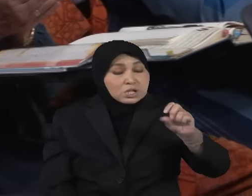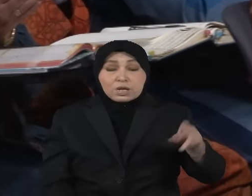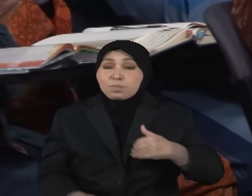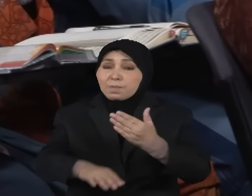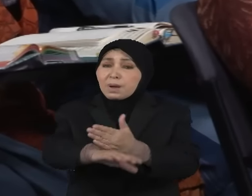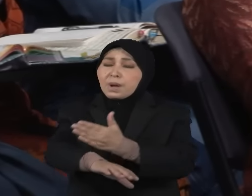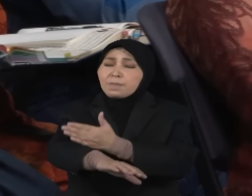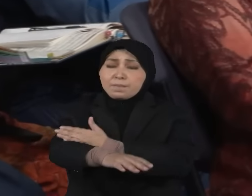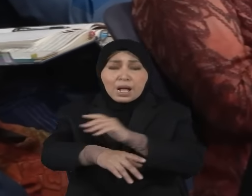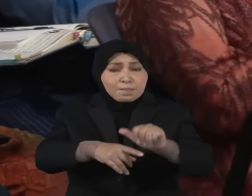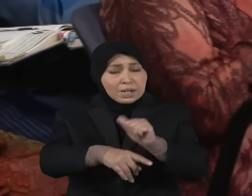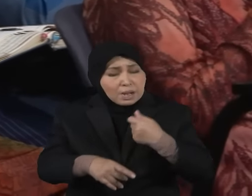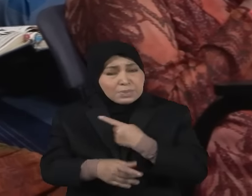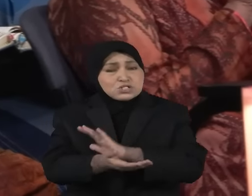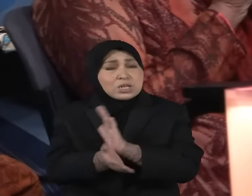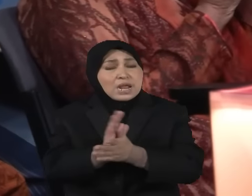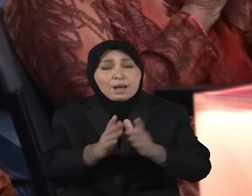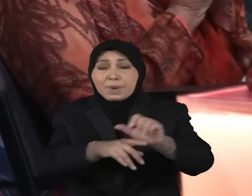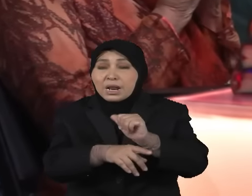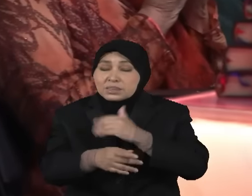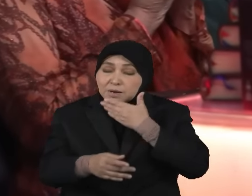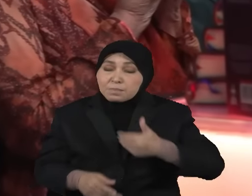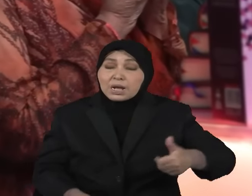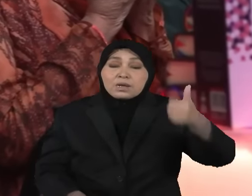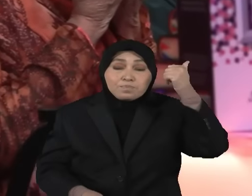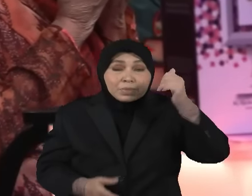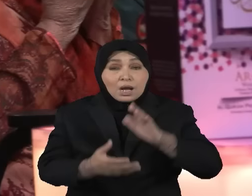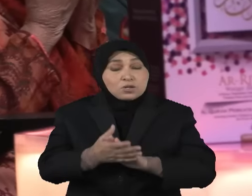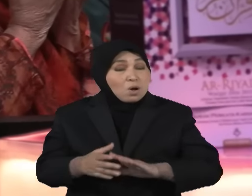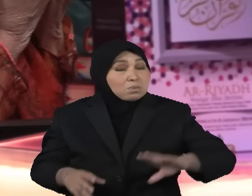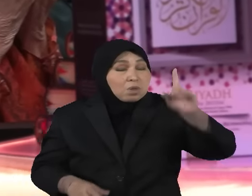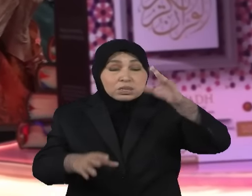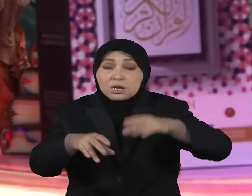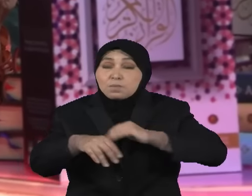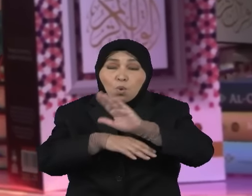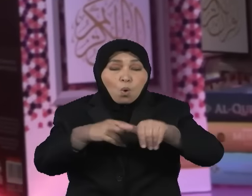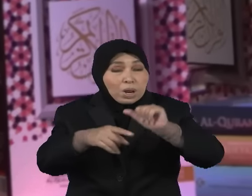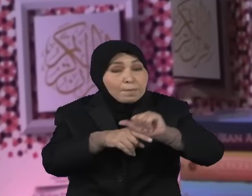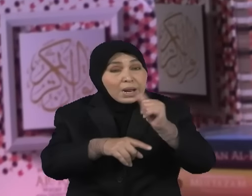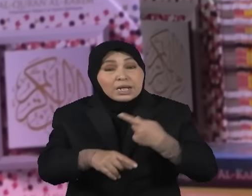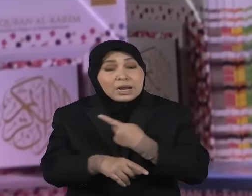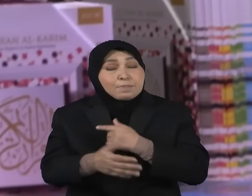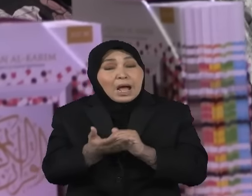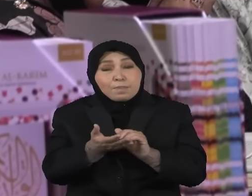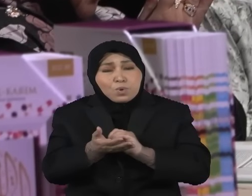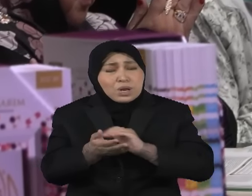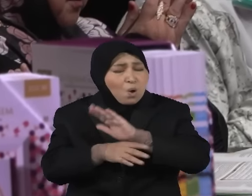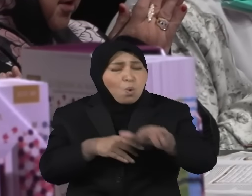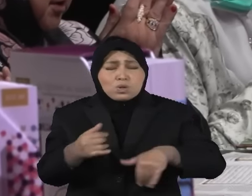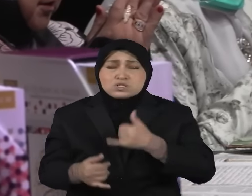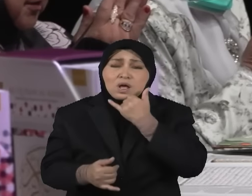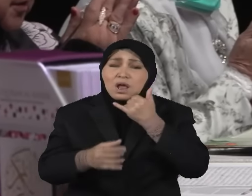memperbaiki amalan kami menjadi amalan yang terbaik, tahap tertinggi. Ya Allah, ya Allah, timbalah segala amalan kami dan ampunkanlah segala salah silap